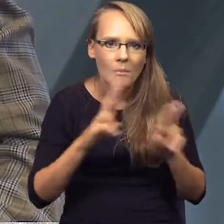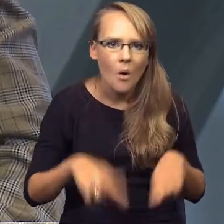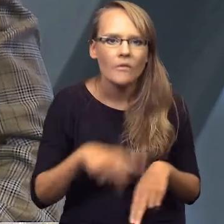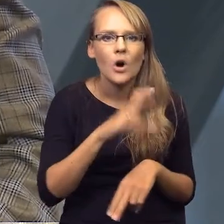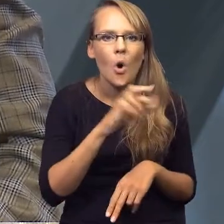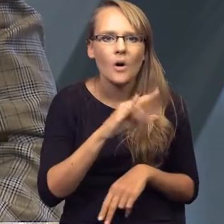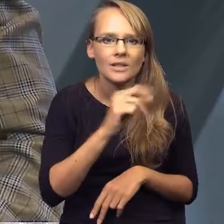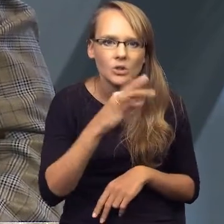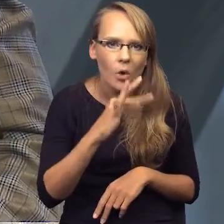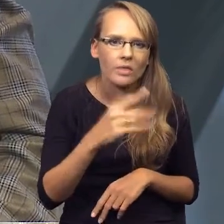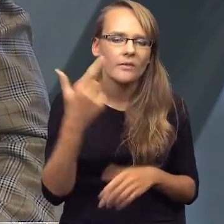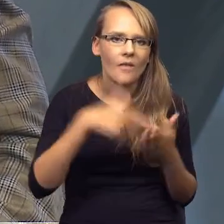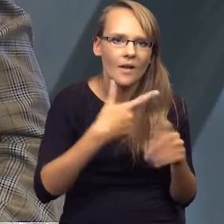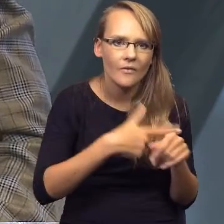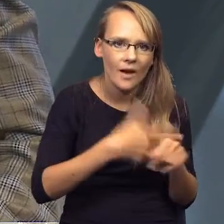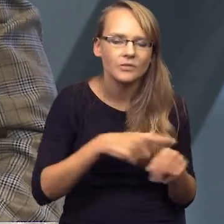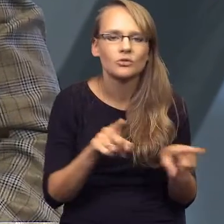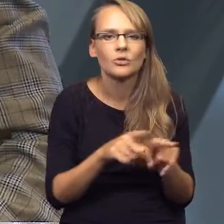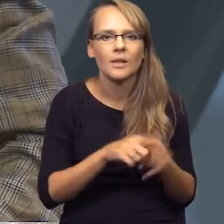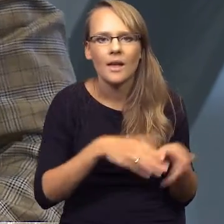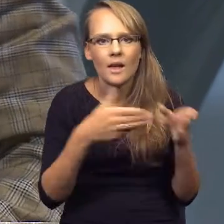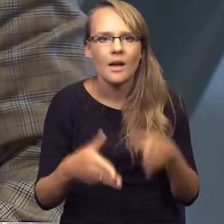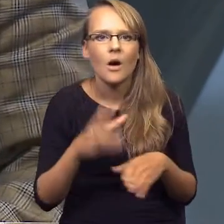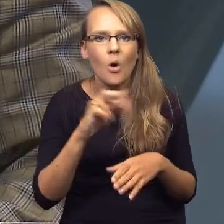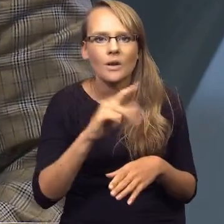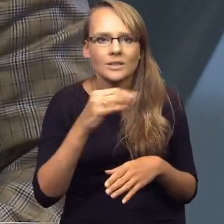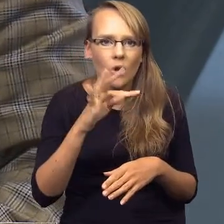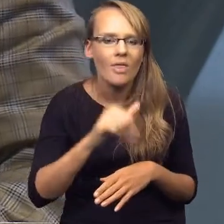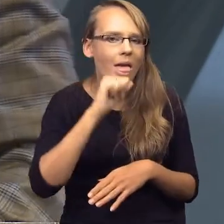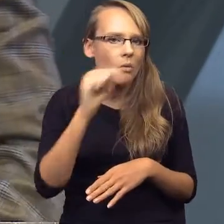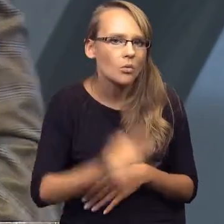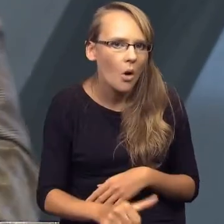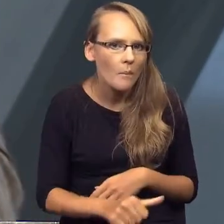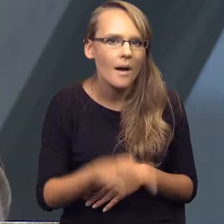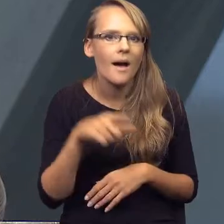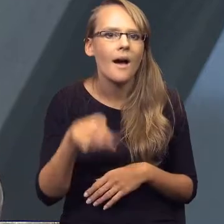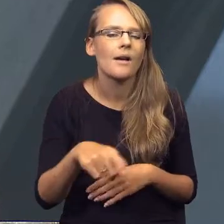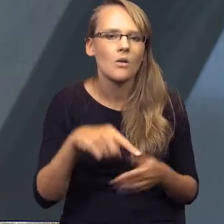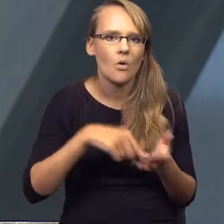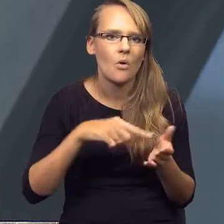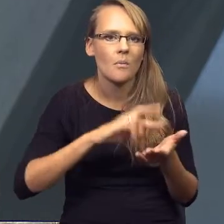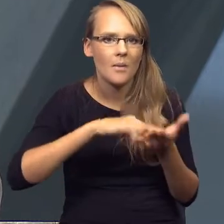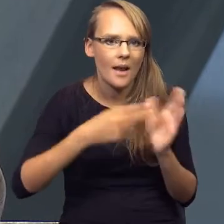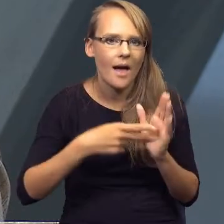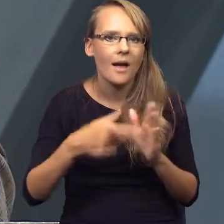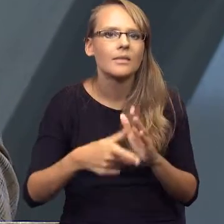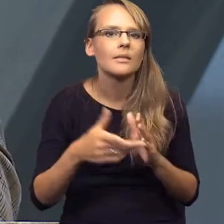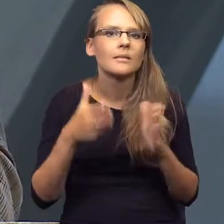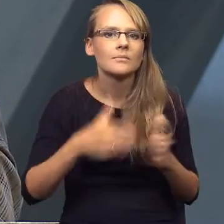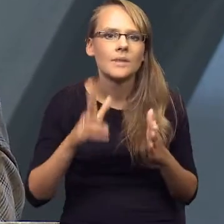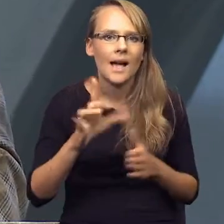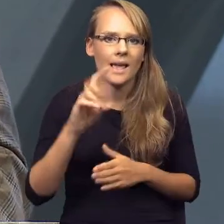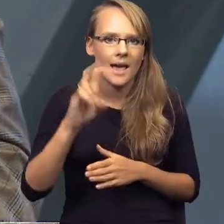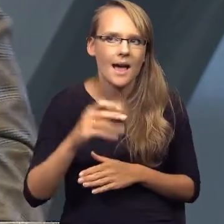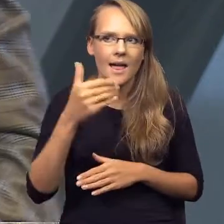Horyzoncie 2020, ale też w przyszłym programie ramowym Horyzont Europa. Ta strategia jest budowana w KGHM-ie i